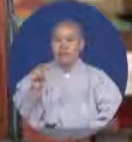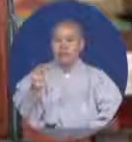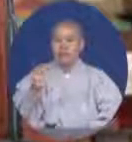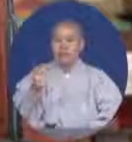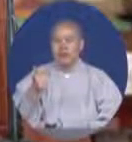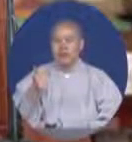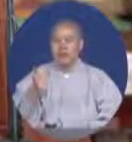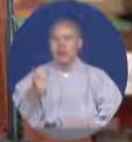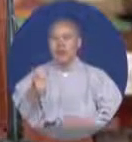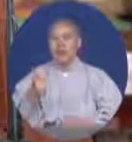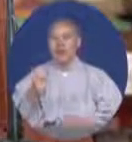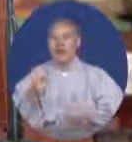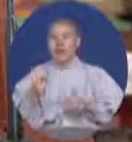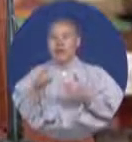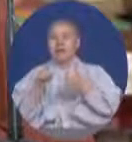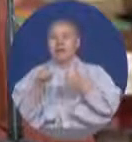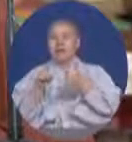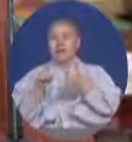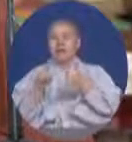임이로다